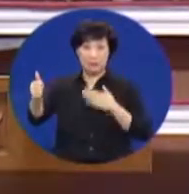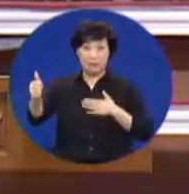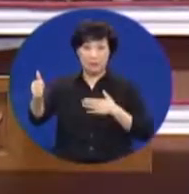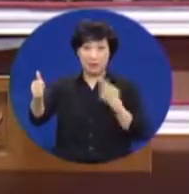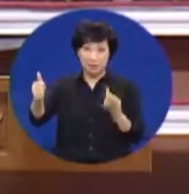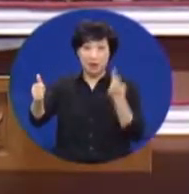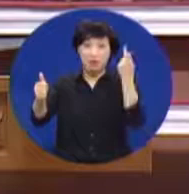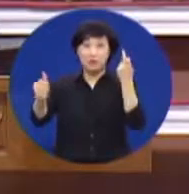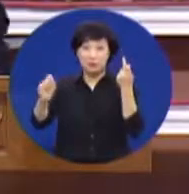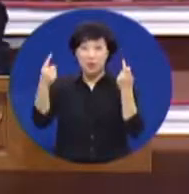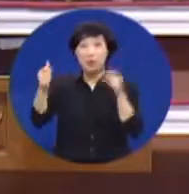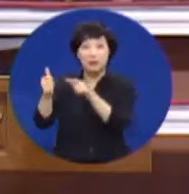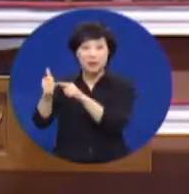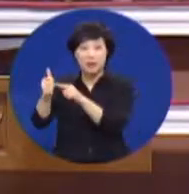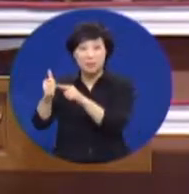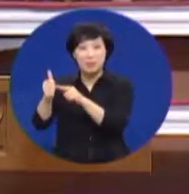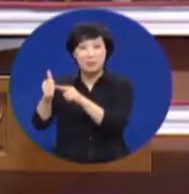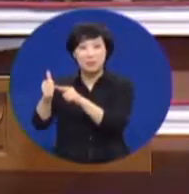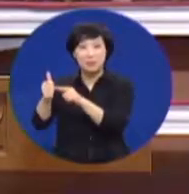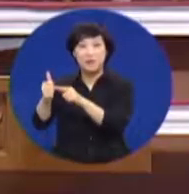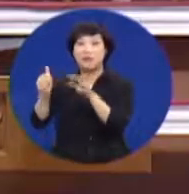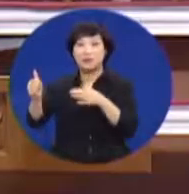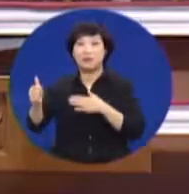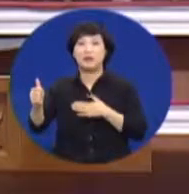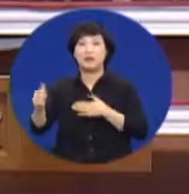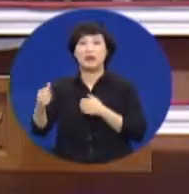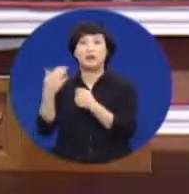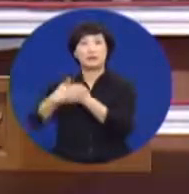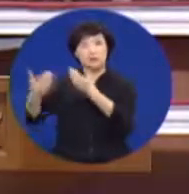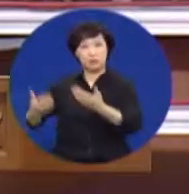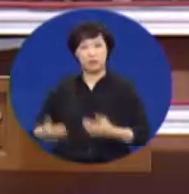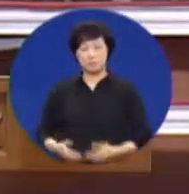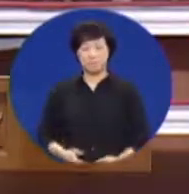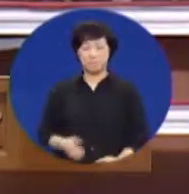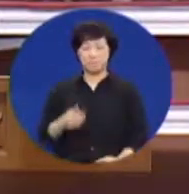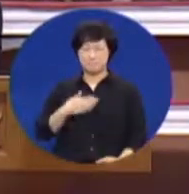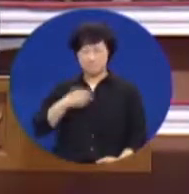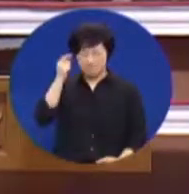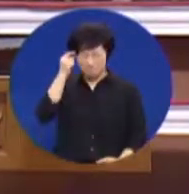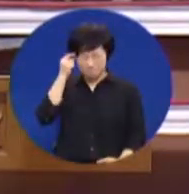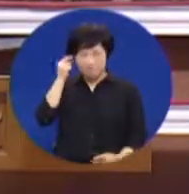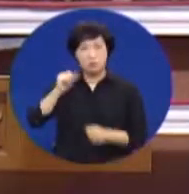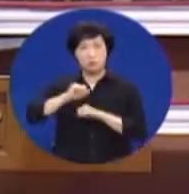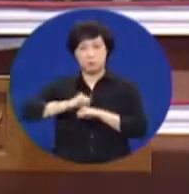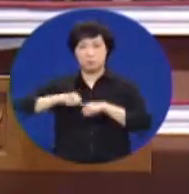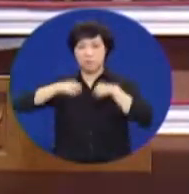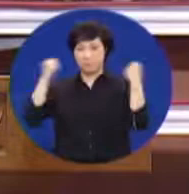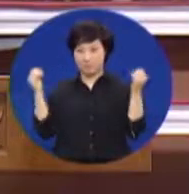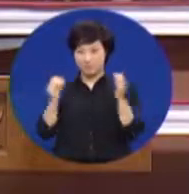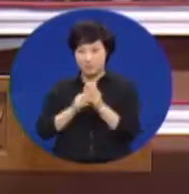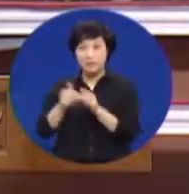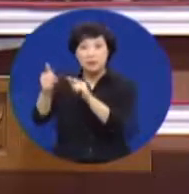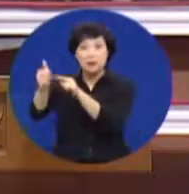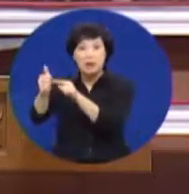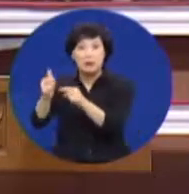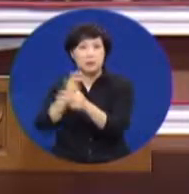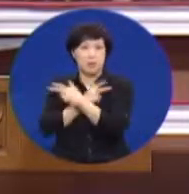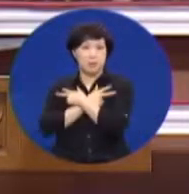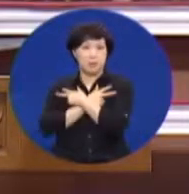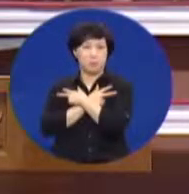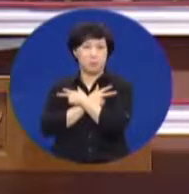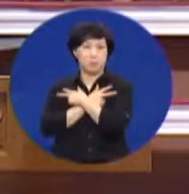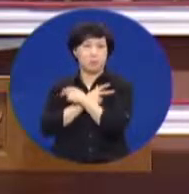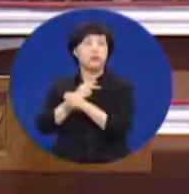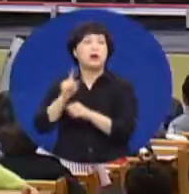우리 형님 때문에 그랬더라고. 보니까 제대하면 내가 이분에게 양복을 한번 잘